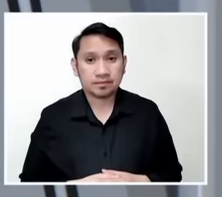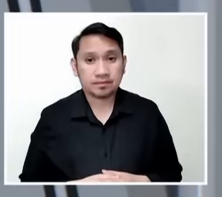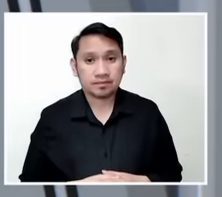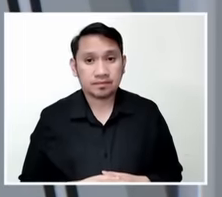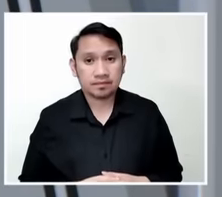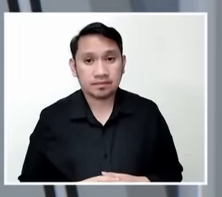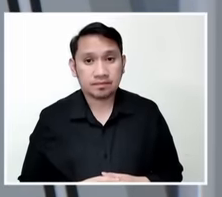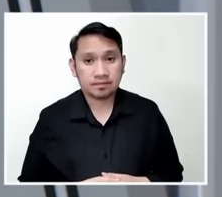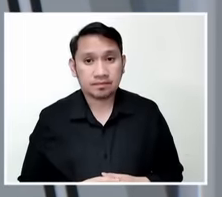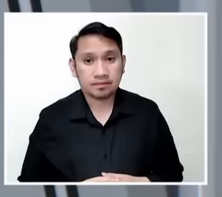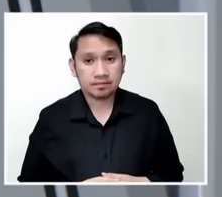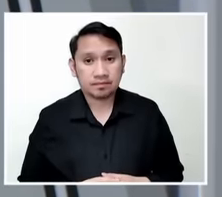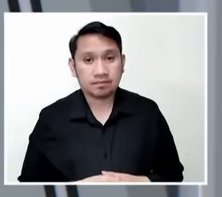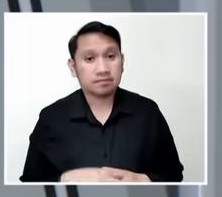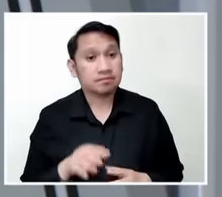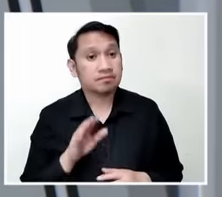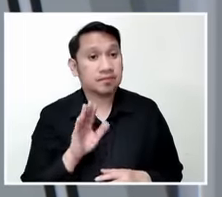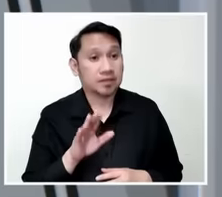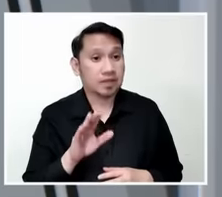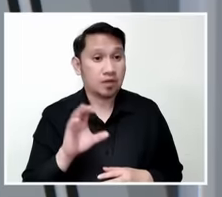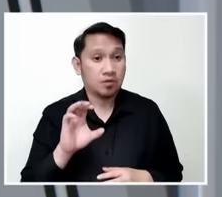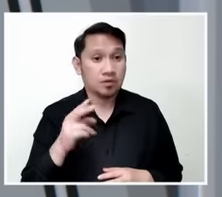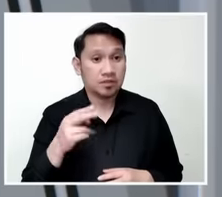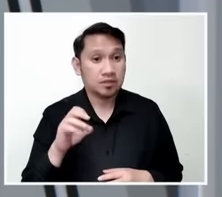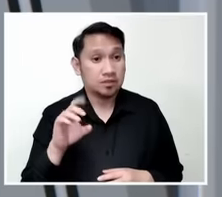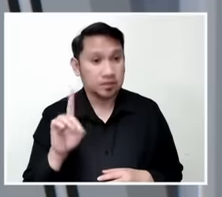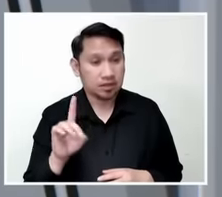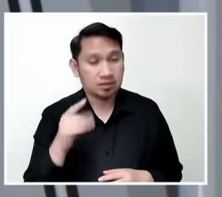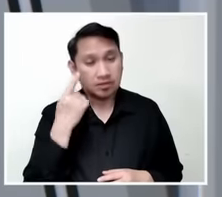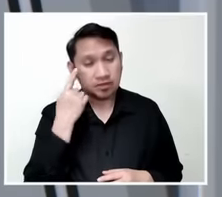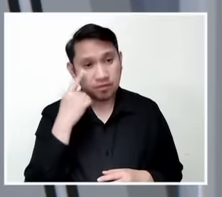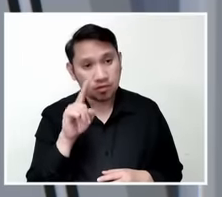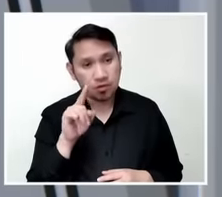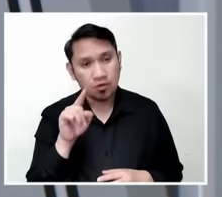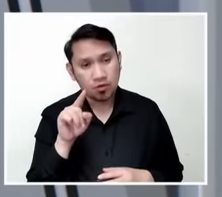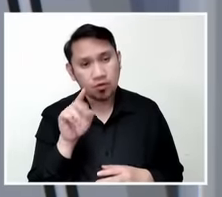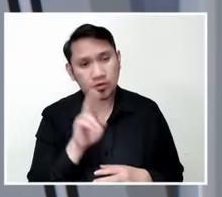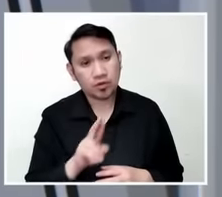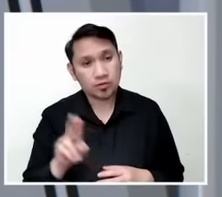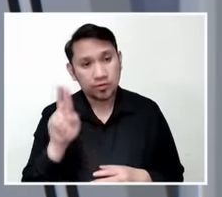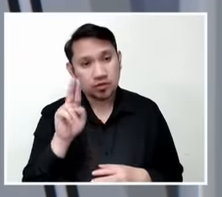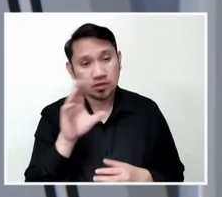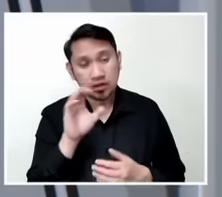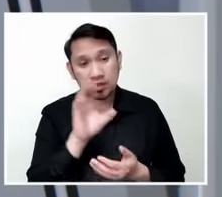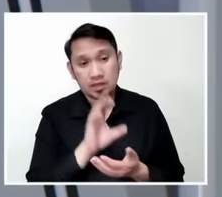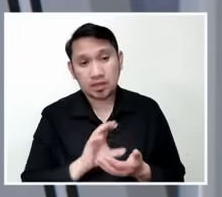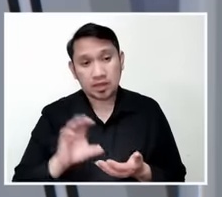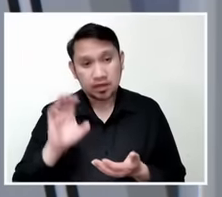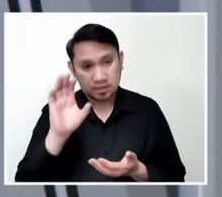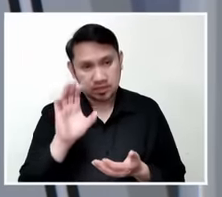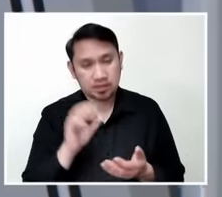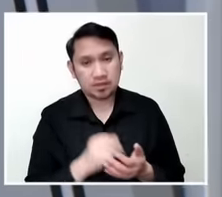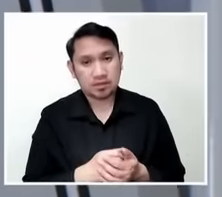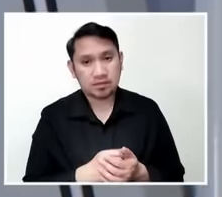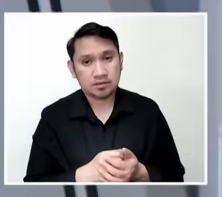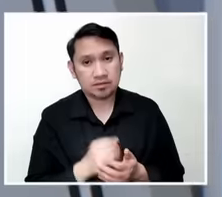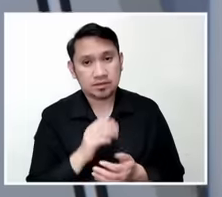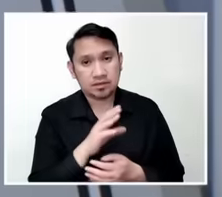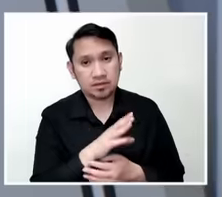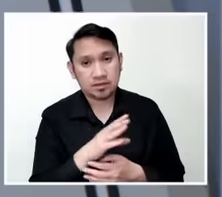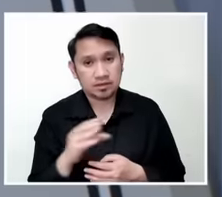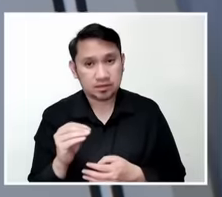Nagpapaalala po naman ang Commission on Higher Education sa mga State Universities and Colleges o SUC at maging sa